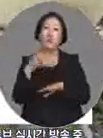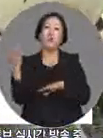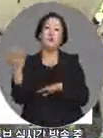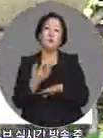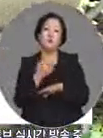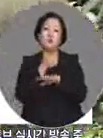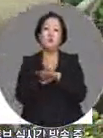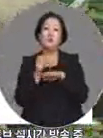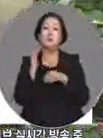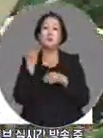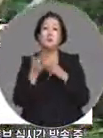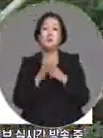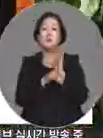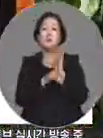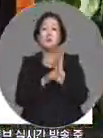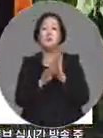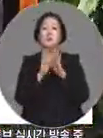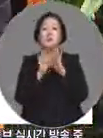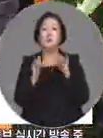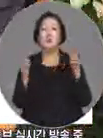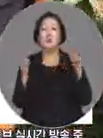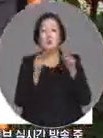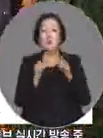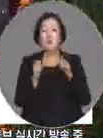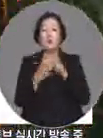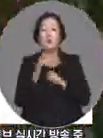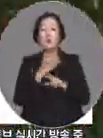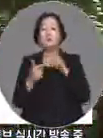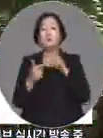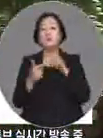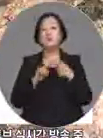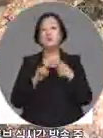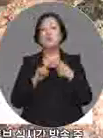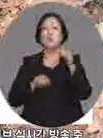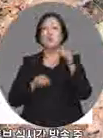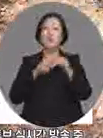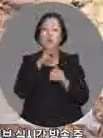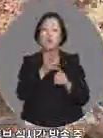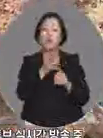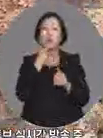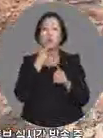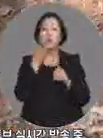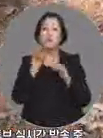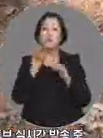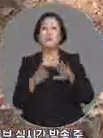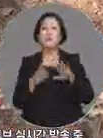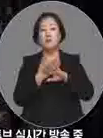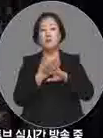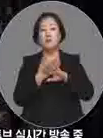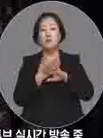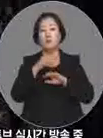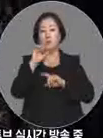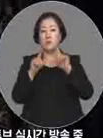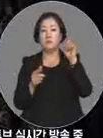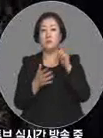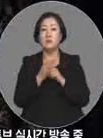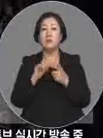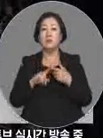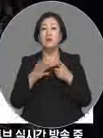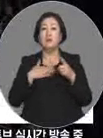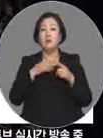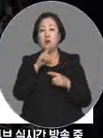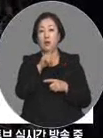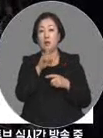내려왔습니다. 당시엔 사람이 다가가도 공격적인 성향을 보이지 않아 돌려보냈지만 이번엔 달랐습니다. 도로에 한 마리